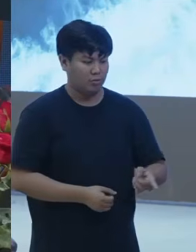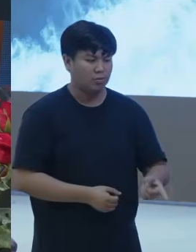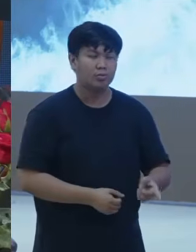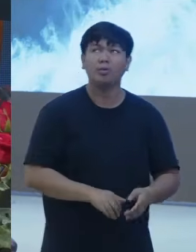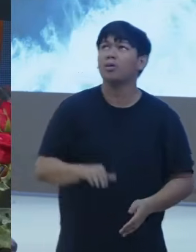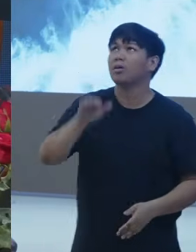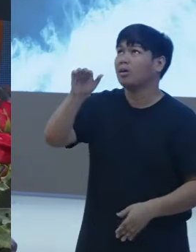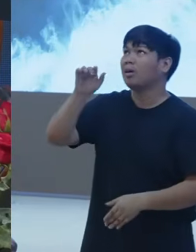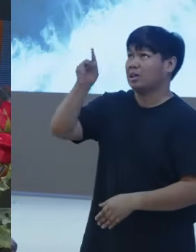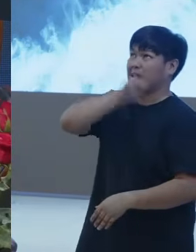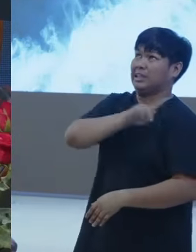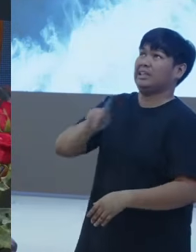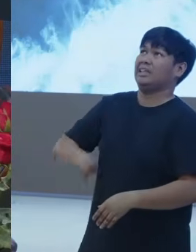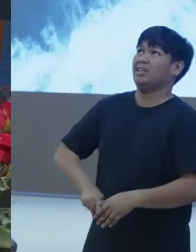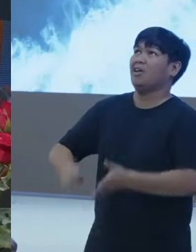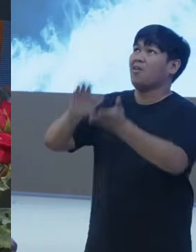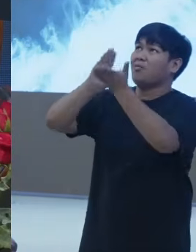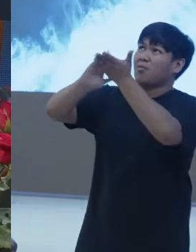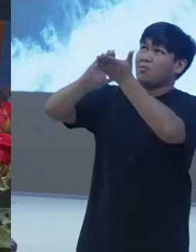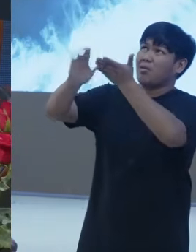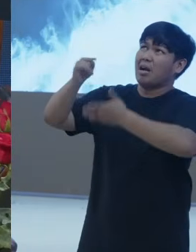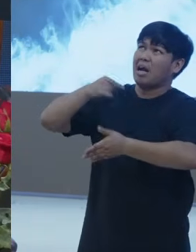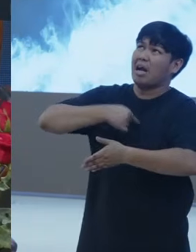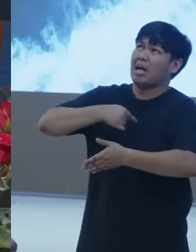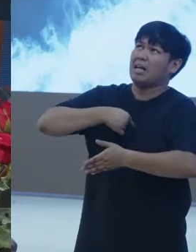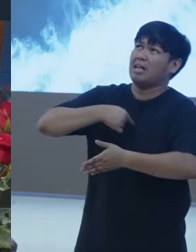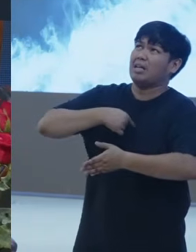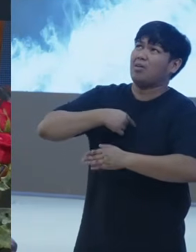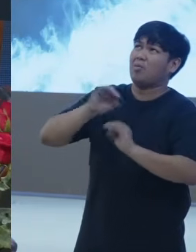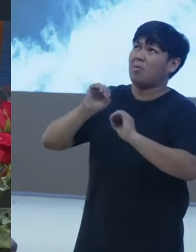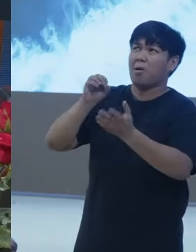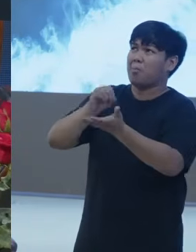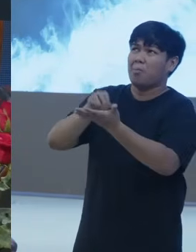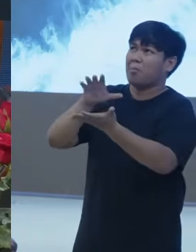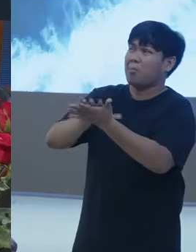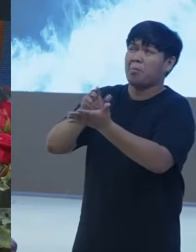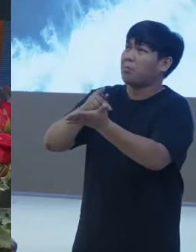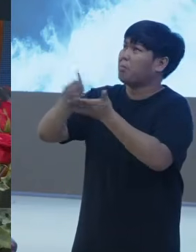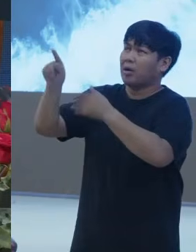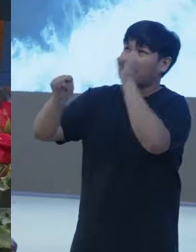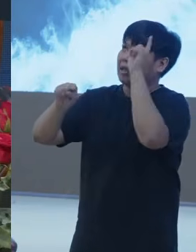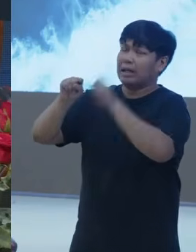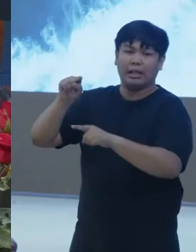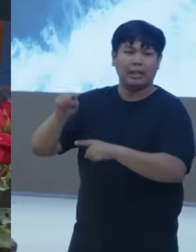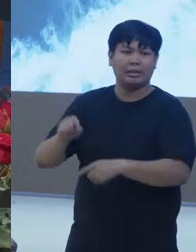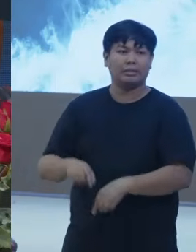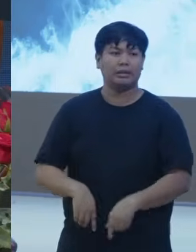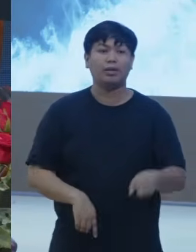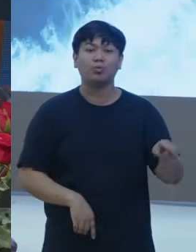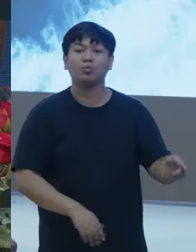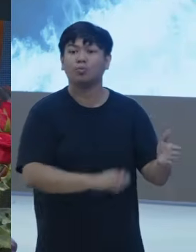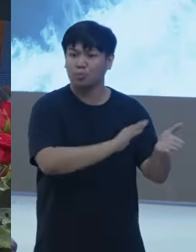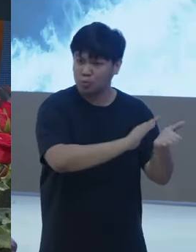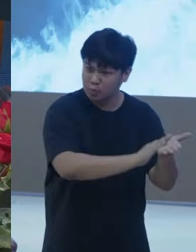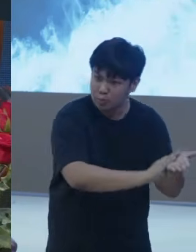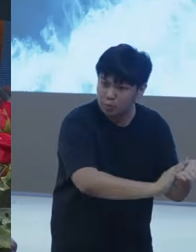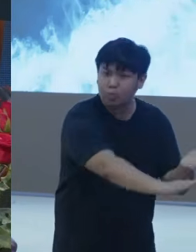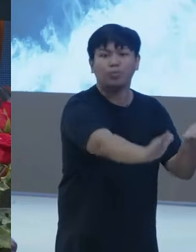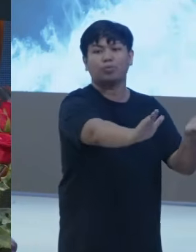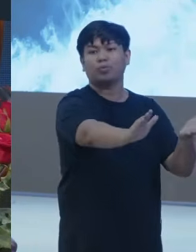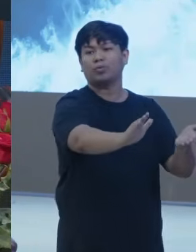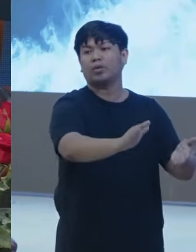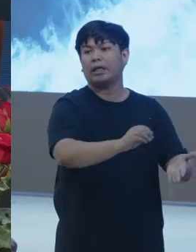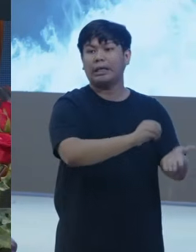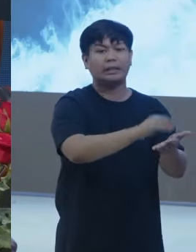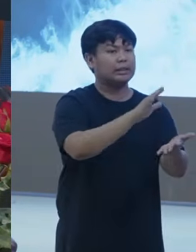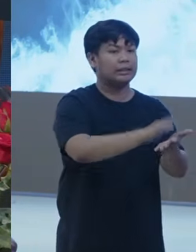At pinatawad ng kanyang master. At kinondon yung buong debt niya. Bilyon-bilyon ang kanyang debt.